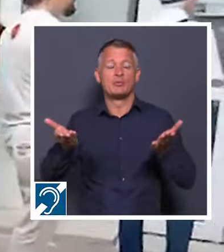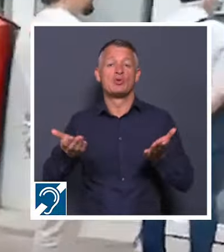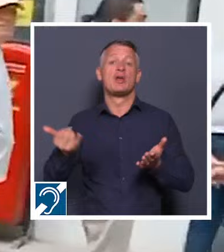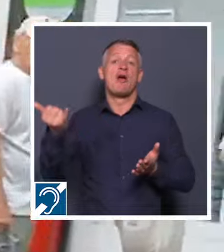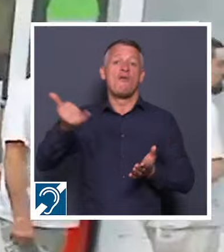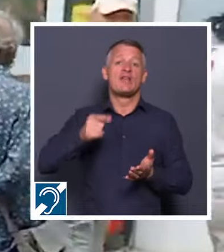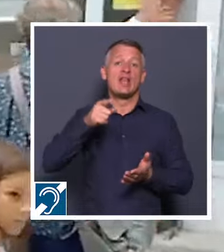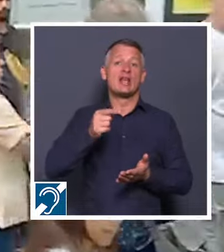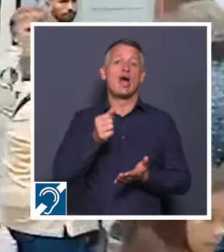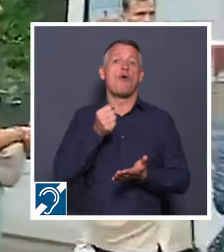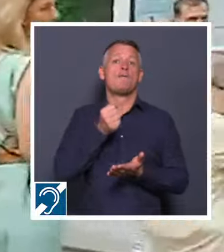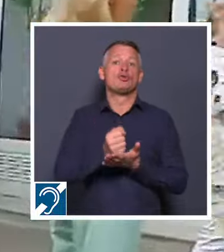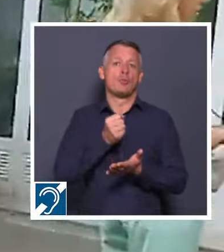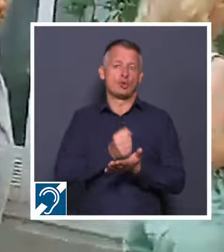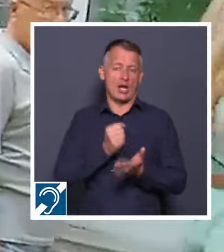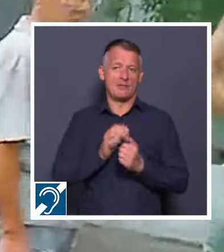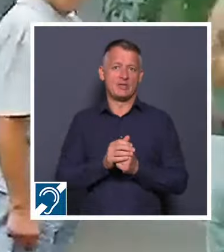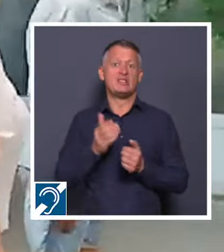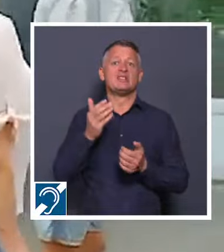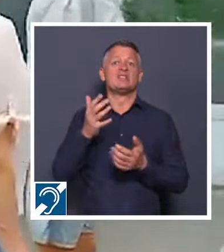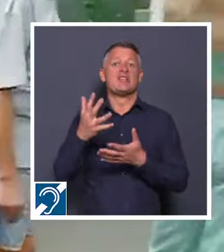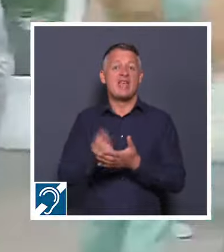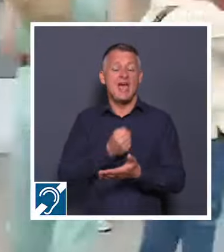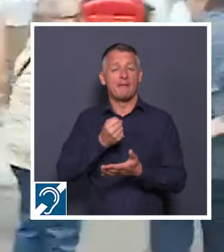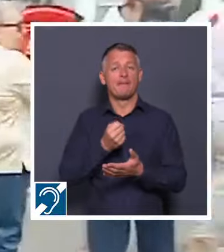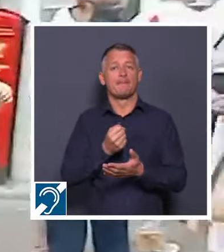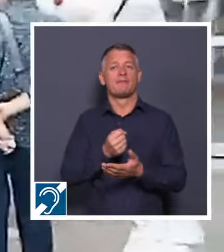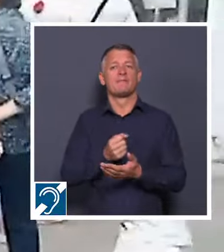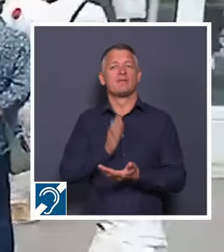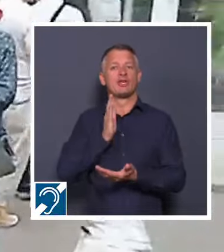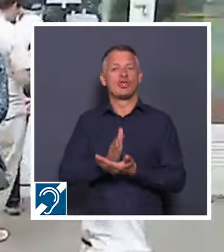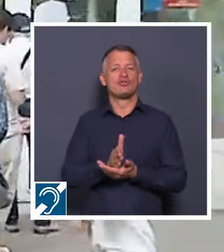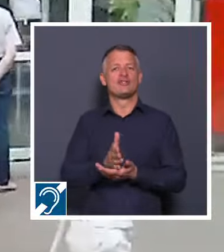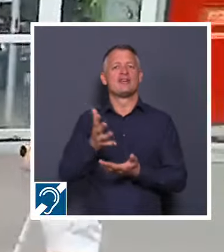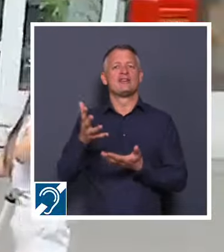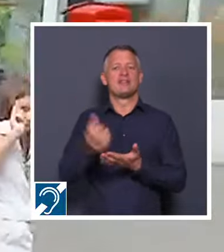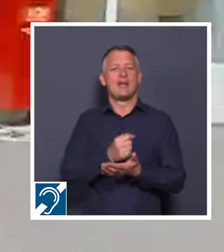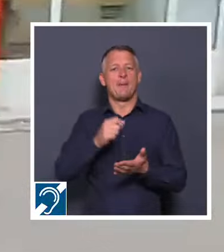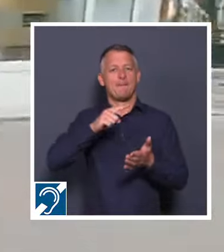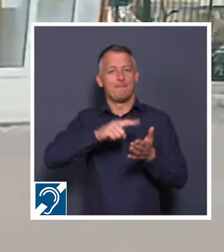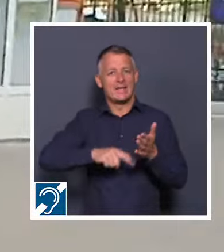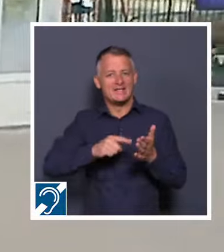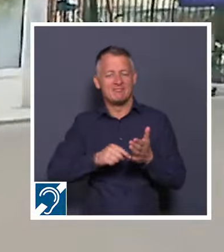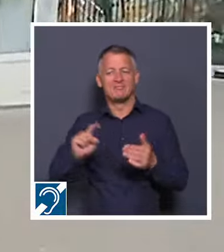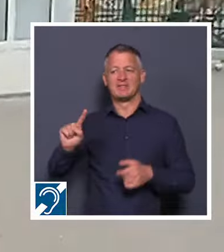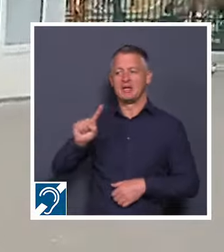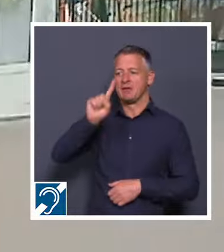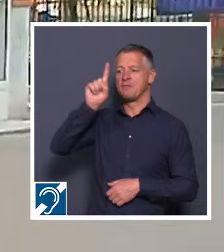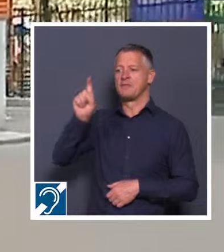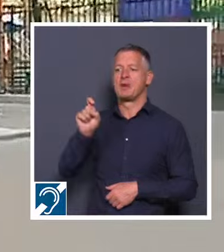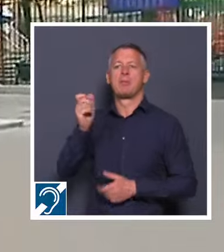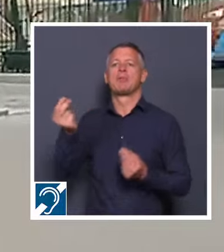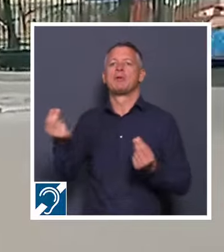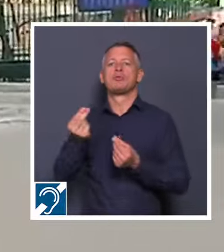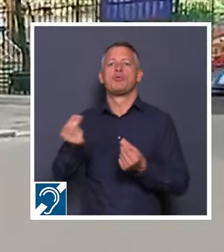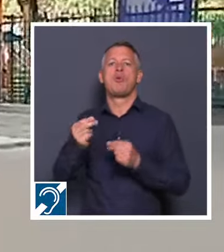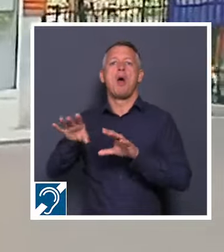să își ridice decizia, să își ridice pensia, să întrebe de ce n-a primit